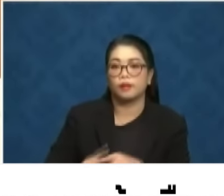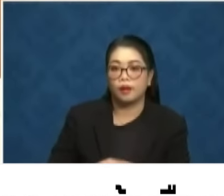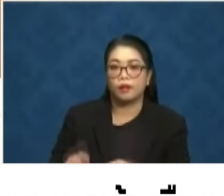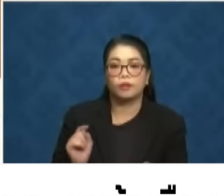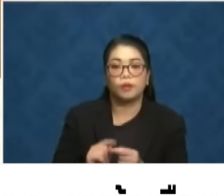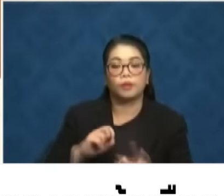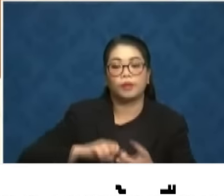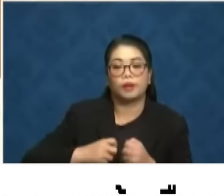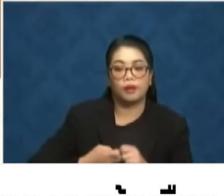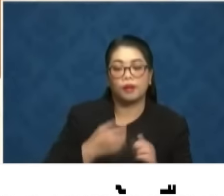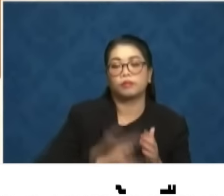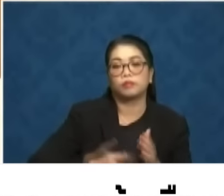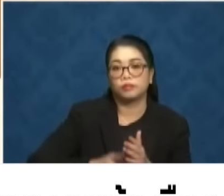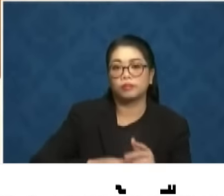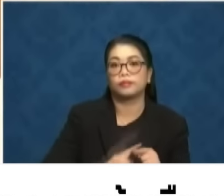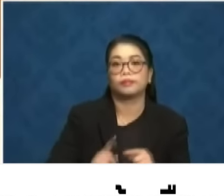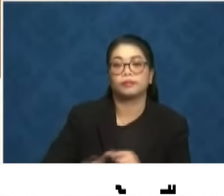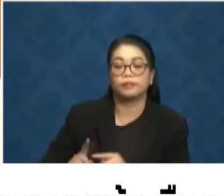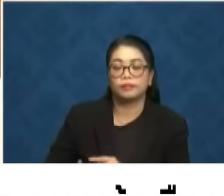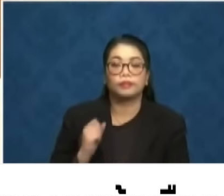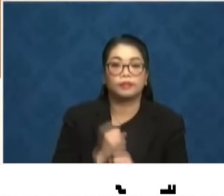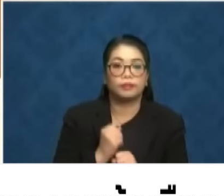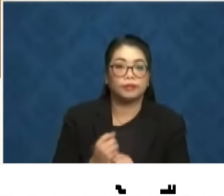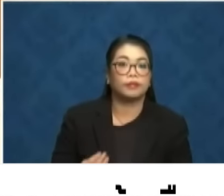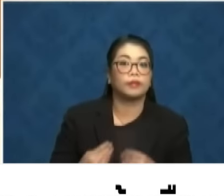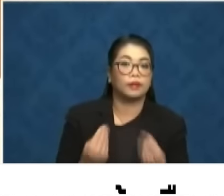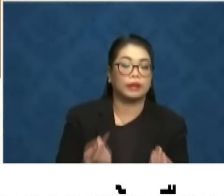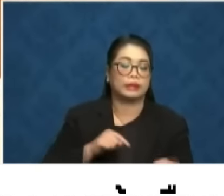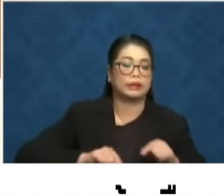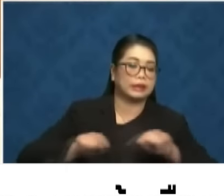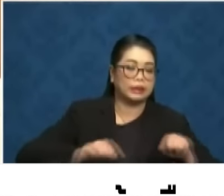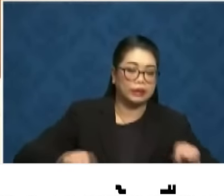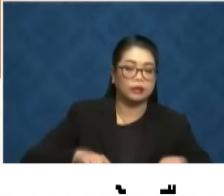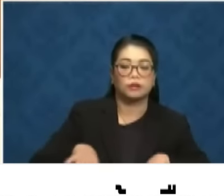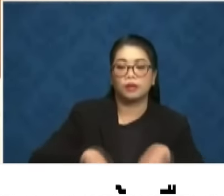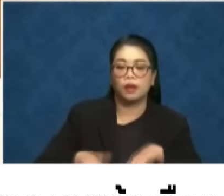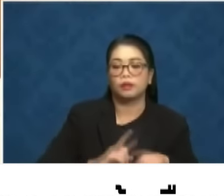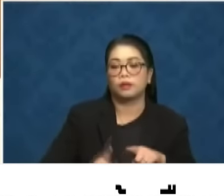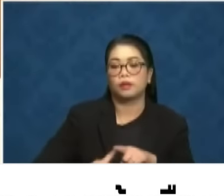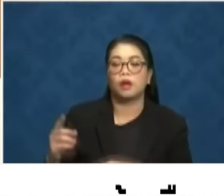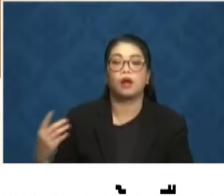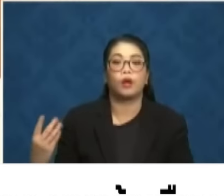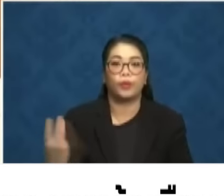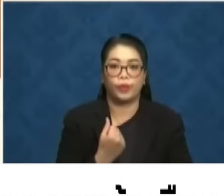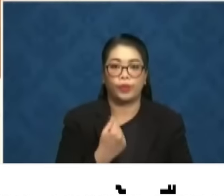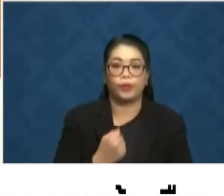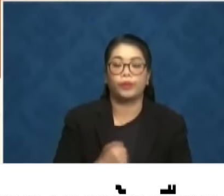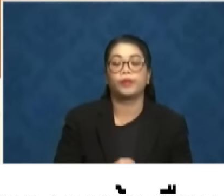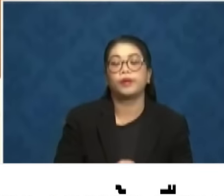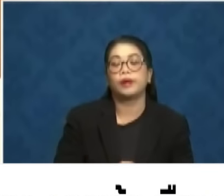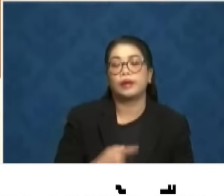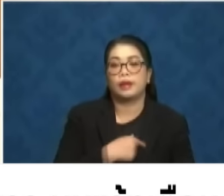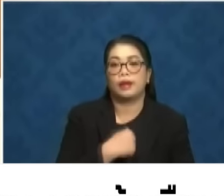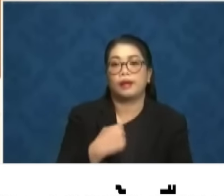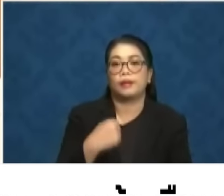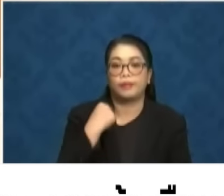จะมีมาตรการอื่นๆออกมาแบ่งเบาภาระให้กับประชาชนส่วนการจ่ายเงินเยียวยาเนี่ยครับก็ยืนยันว่าครอบคลุมประชาชนทุกกลุ่ม